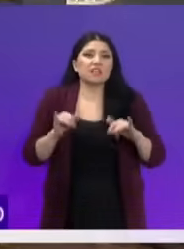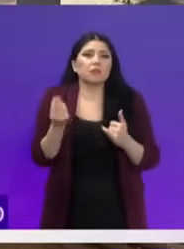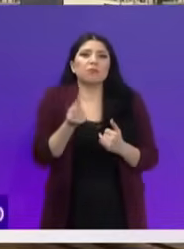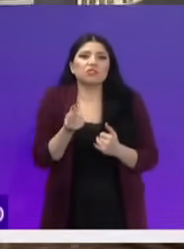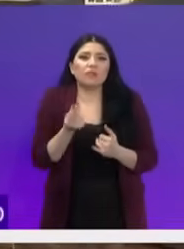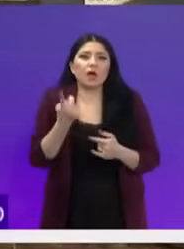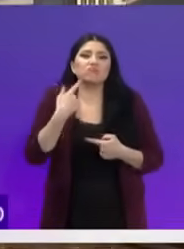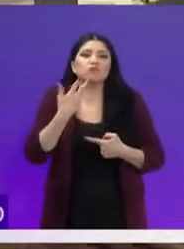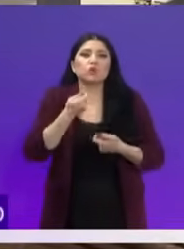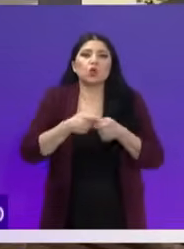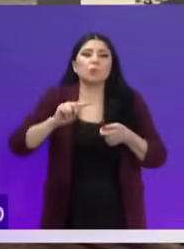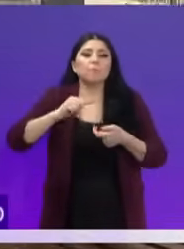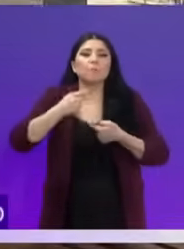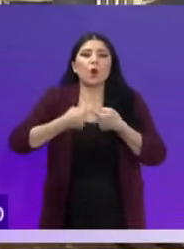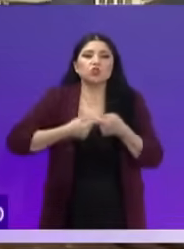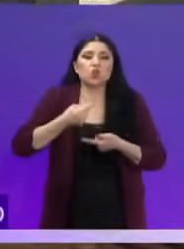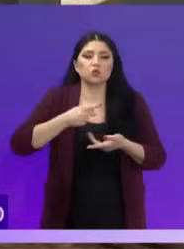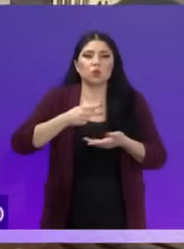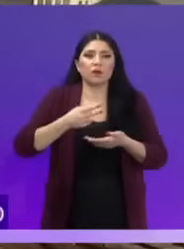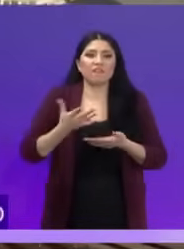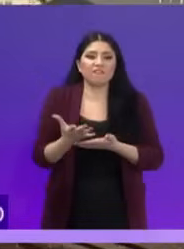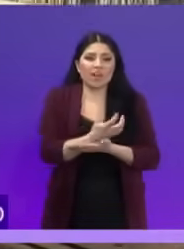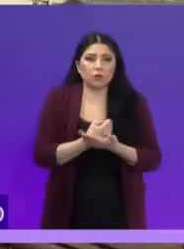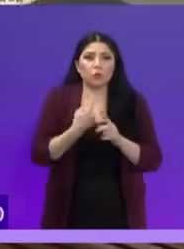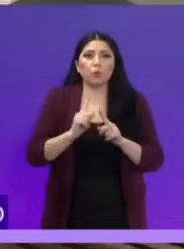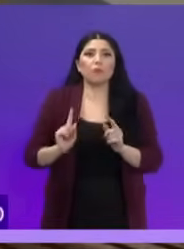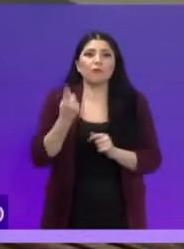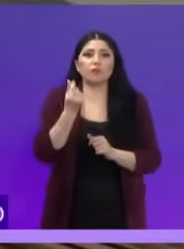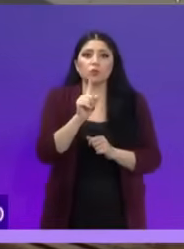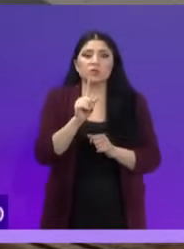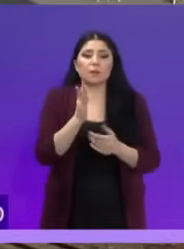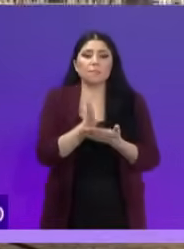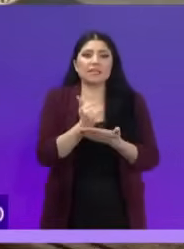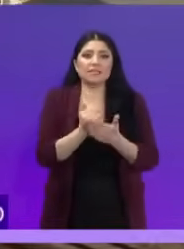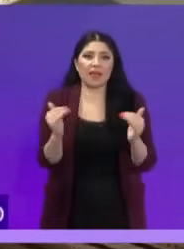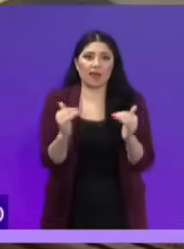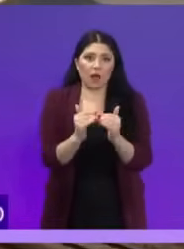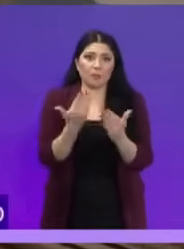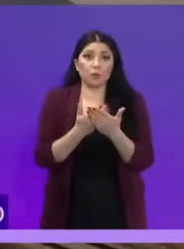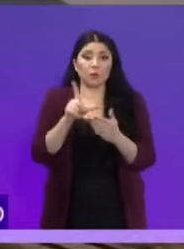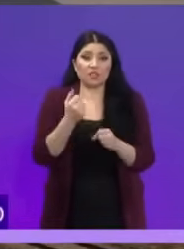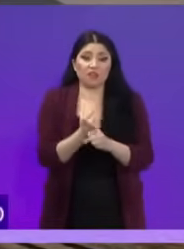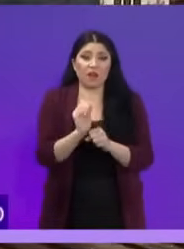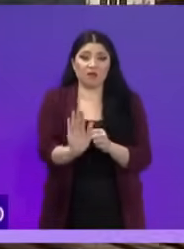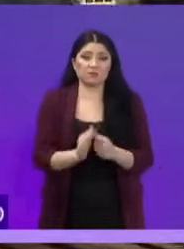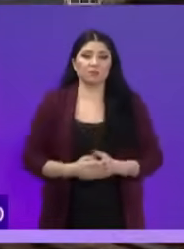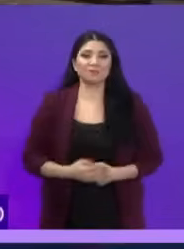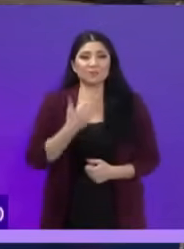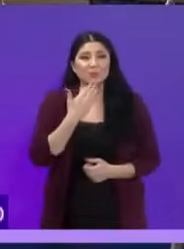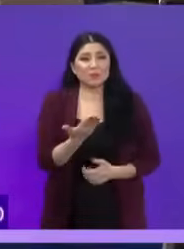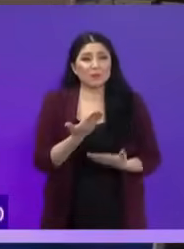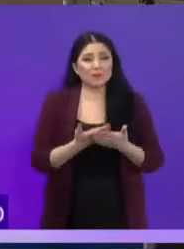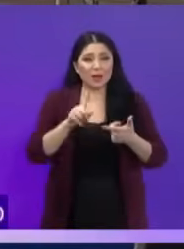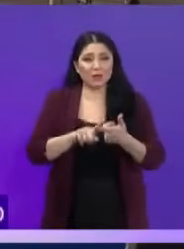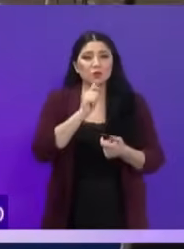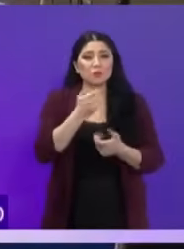ceva. Veniturile și profiturile nu sunt împărțite echitabil pe toată această filieră. Mulțumesc tare mult pentru